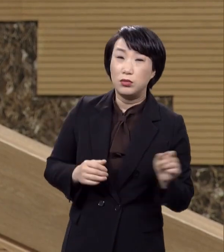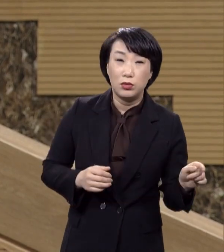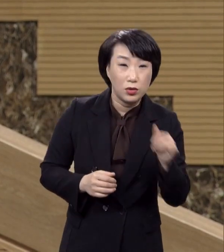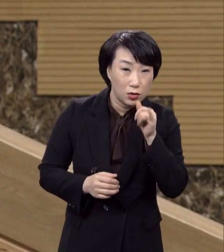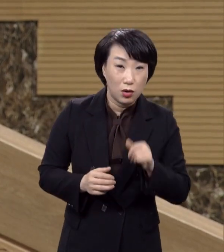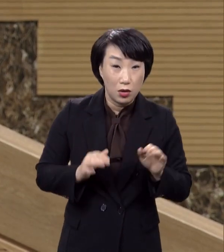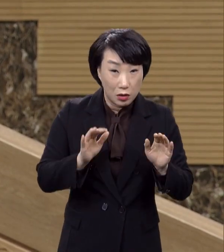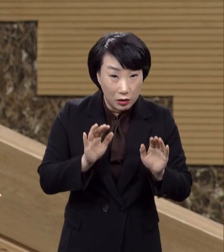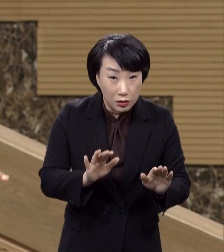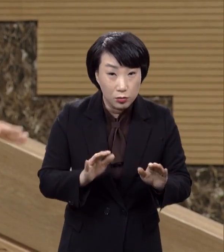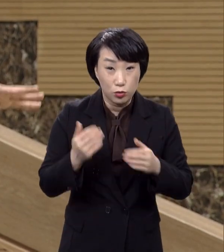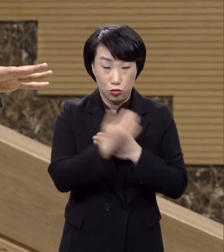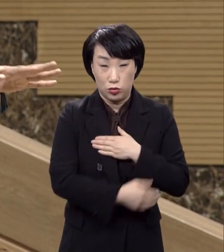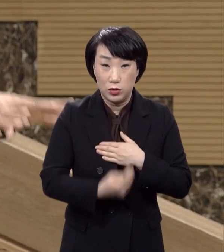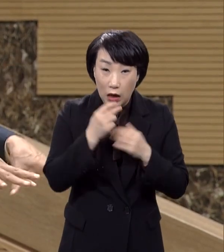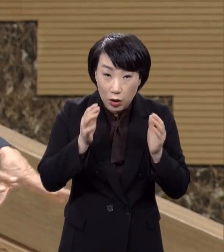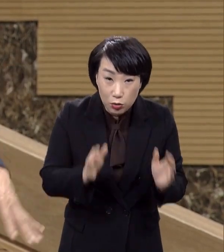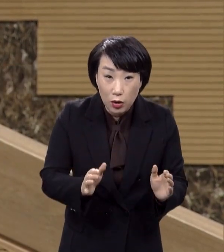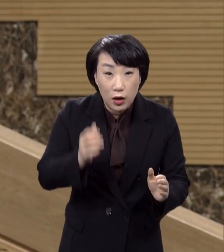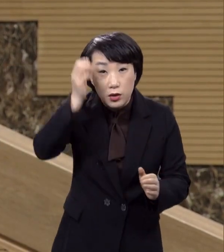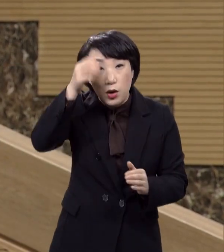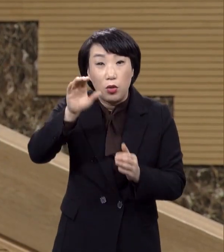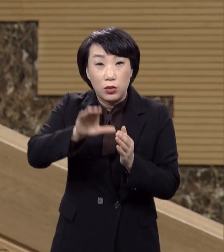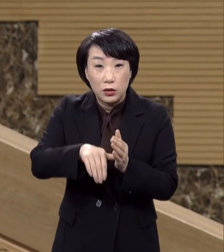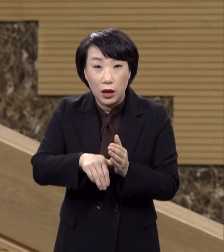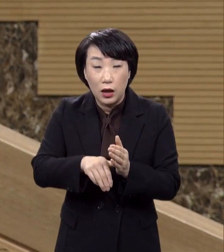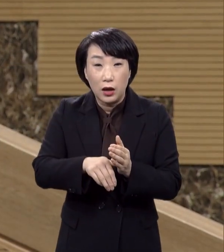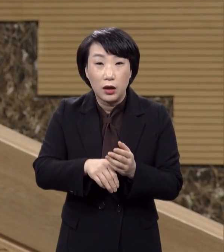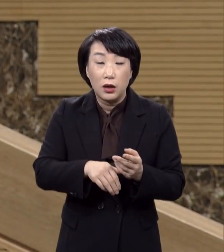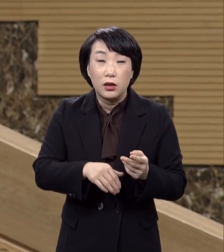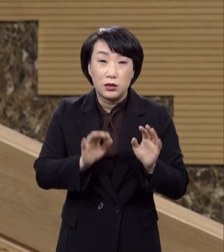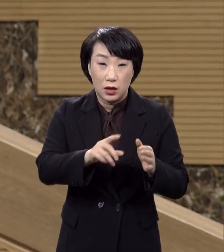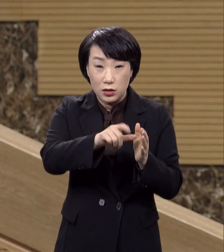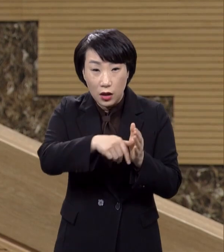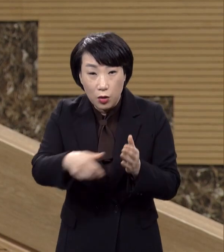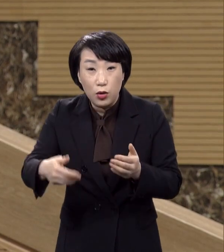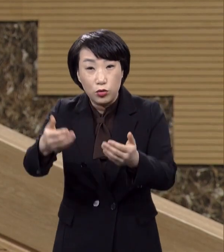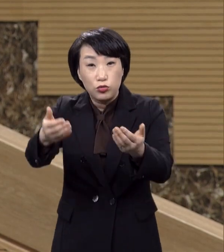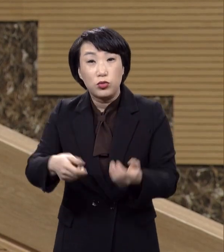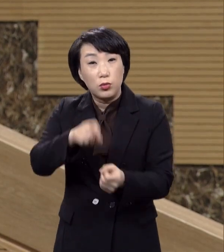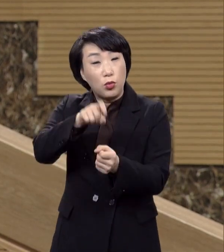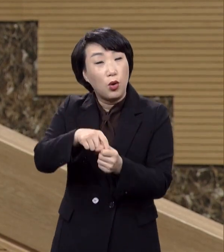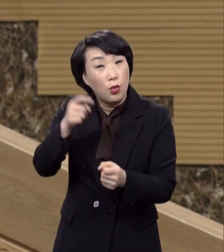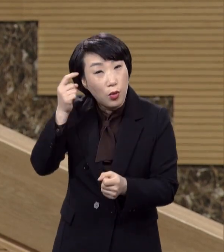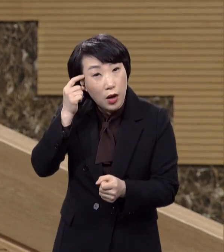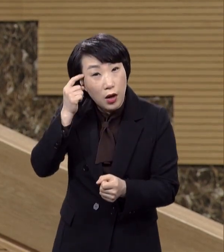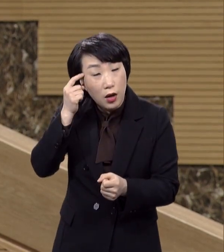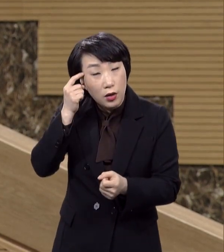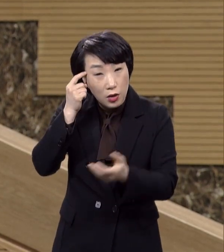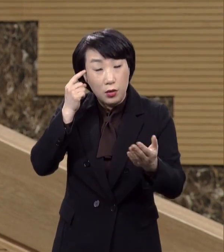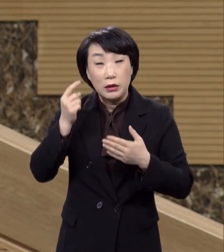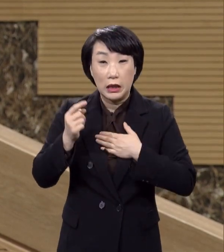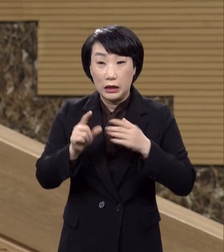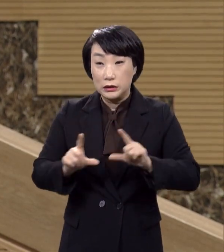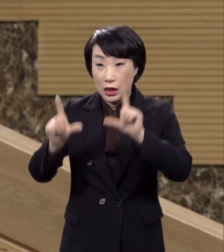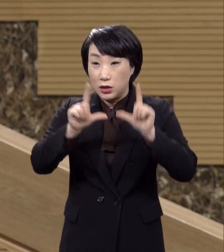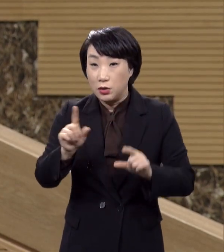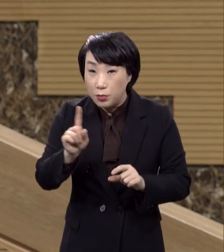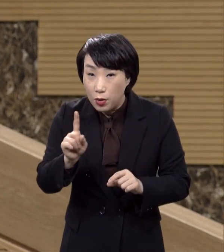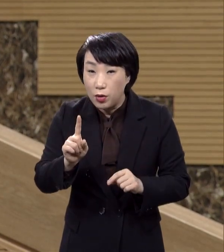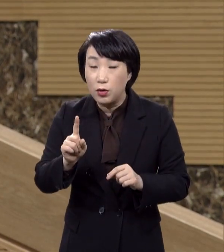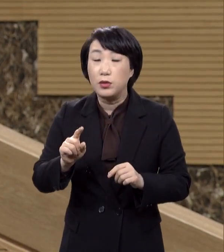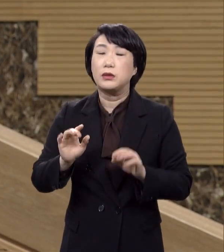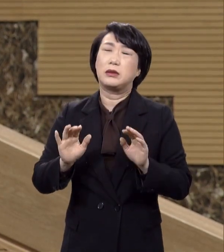육신의 때도 영혼의 때도 이 세월이 주는 의미가 뭐냐? 어떻게 살아야